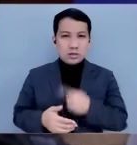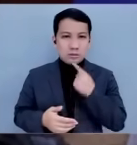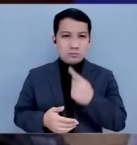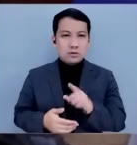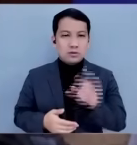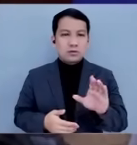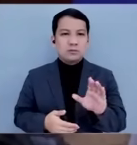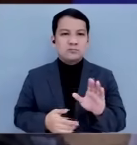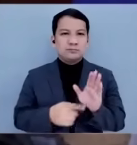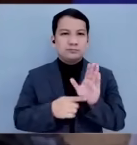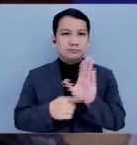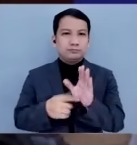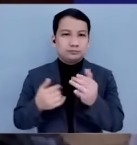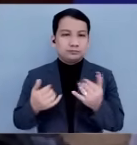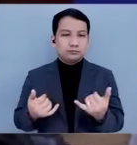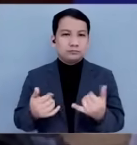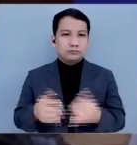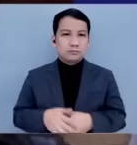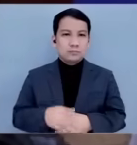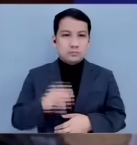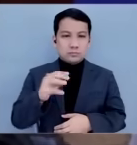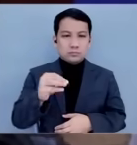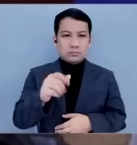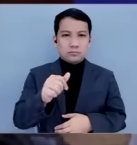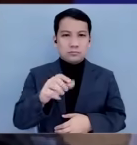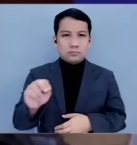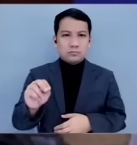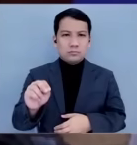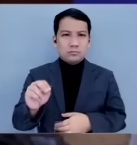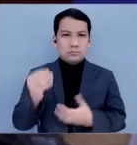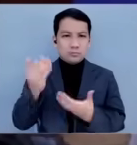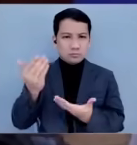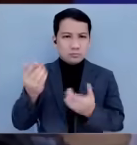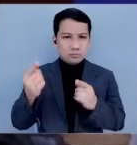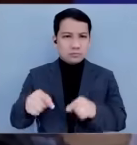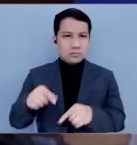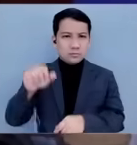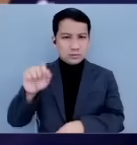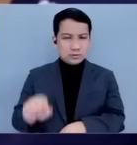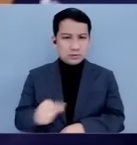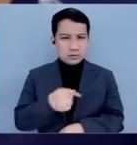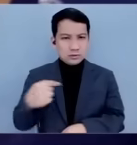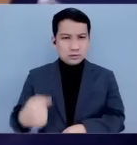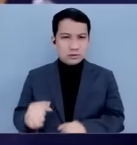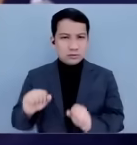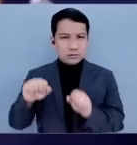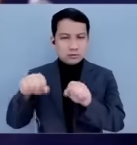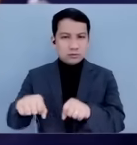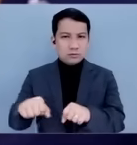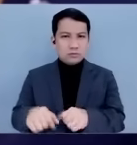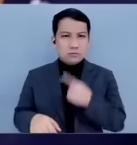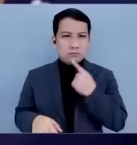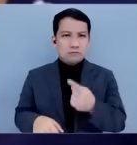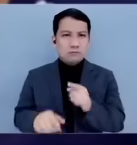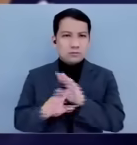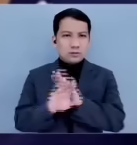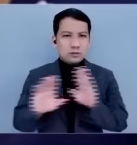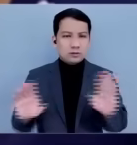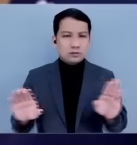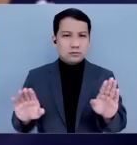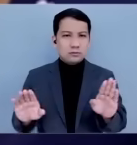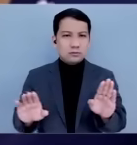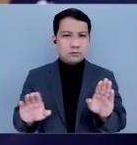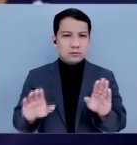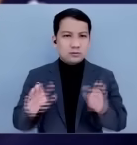Ministry spokesperson Mao Ning, maayos naman ang sitwasyon sa South China Sea. Giit niya, hindi dapat nakapipinsala